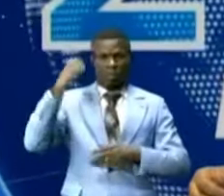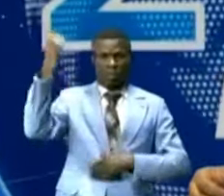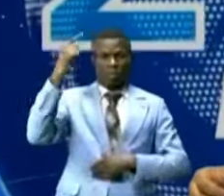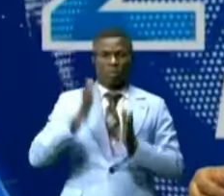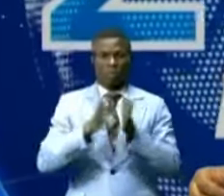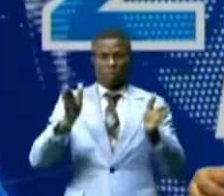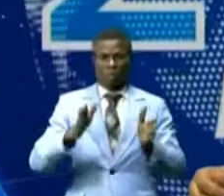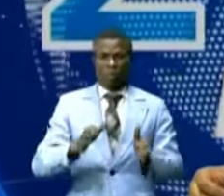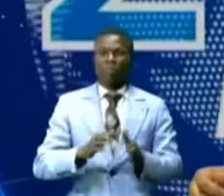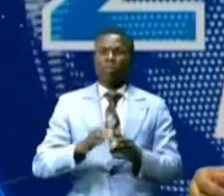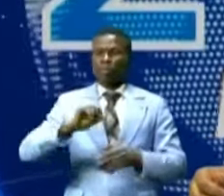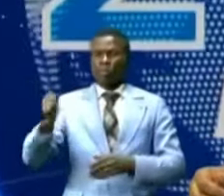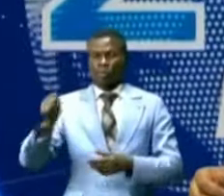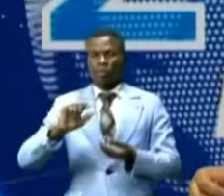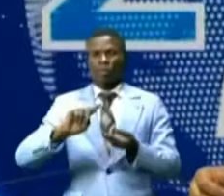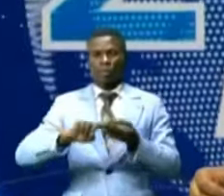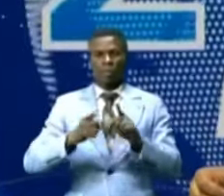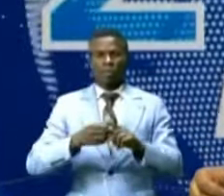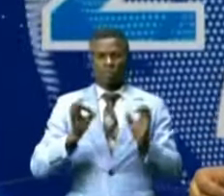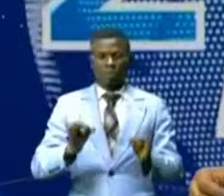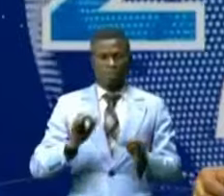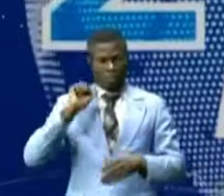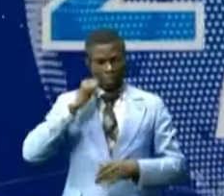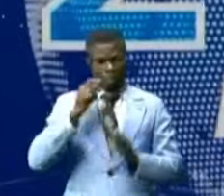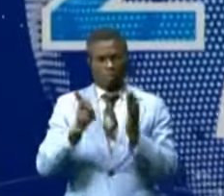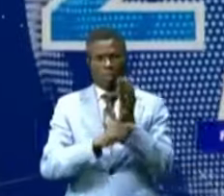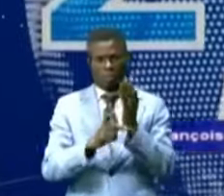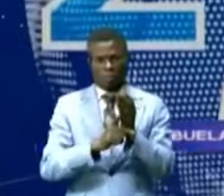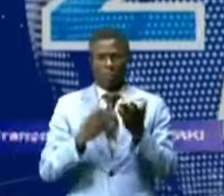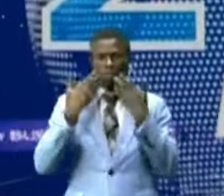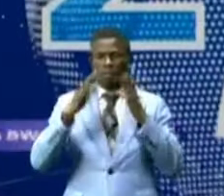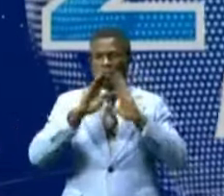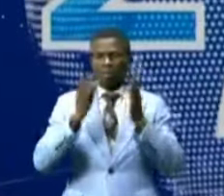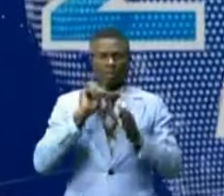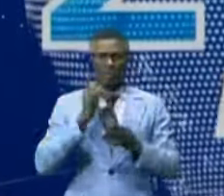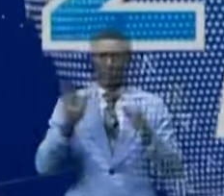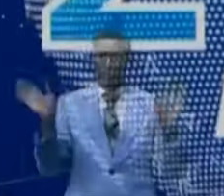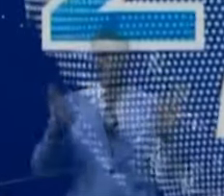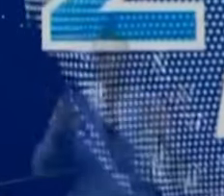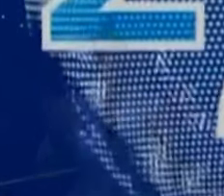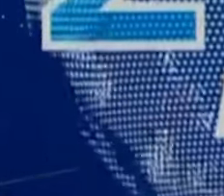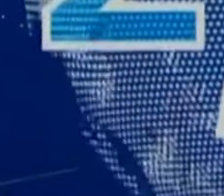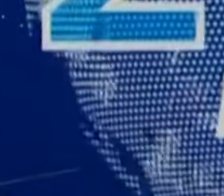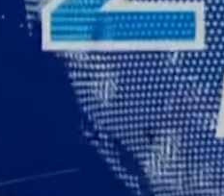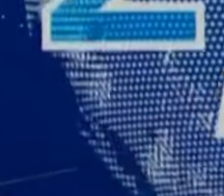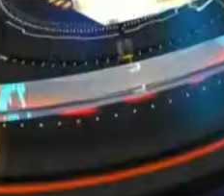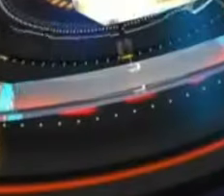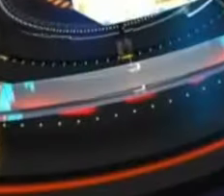Retrouvez à 23h Anita Luambo pour un nouveau journal. Je reviens demain à 20h. Bonne soirée.